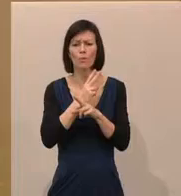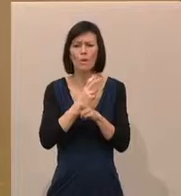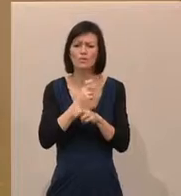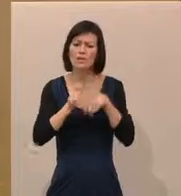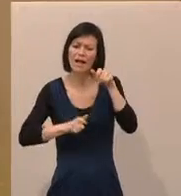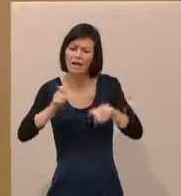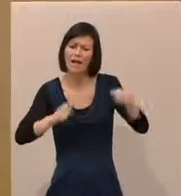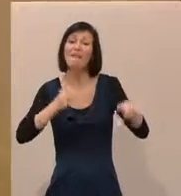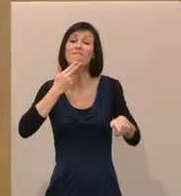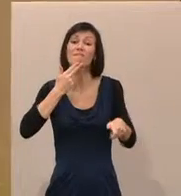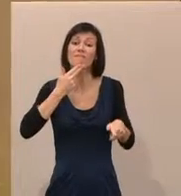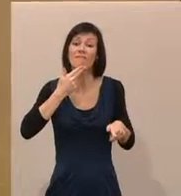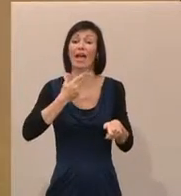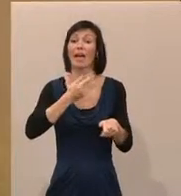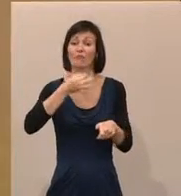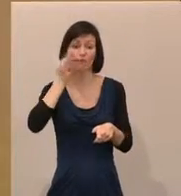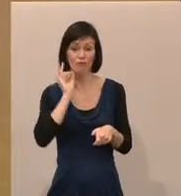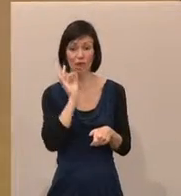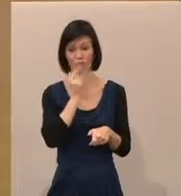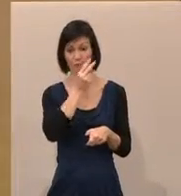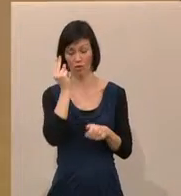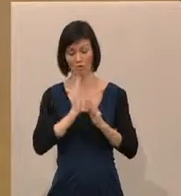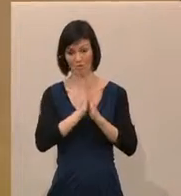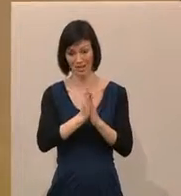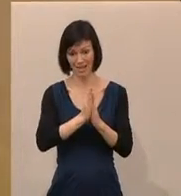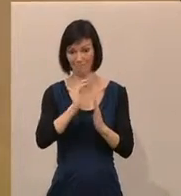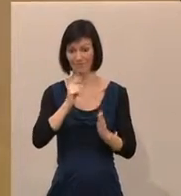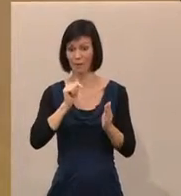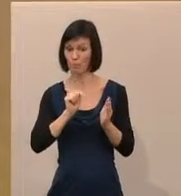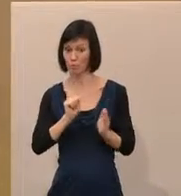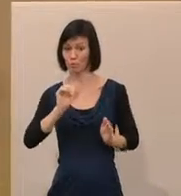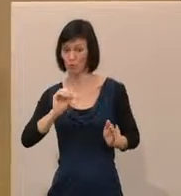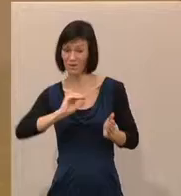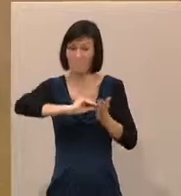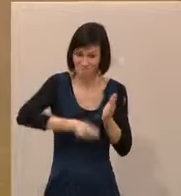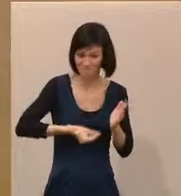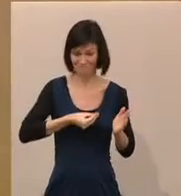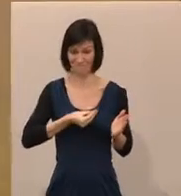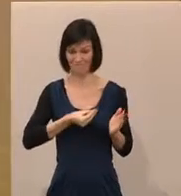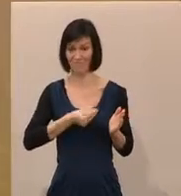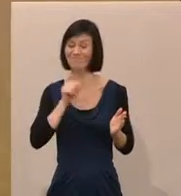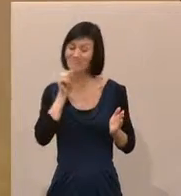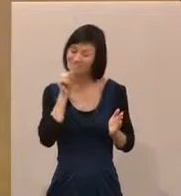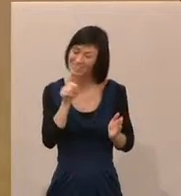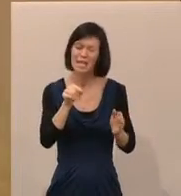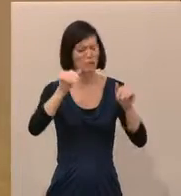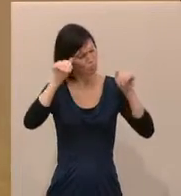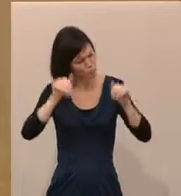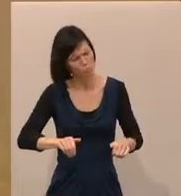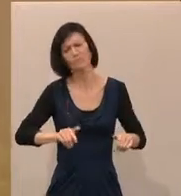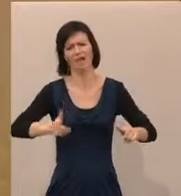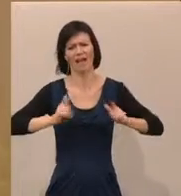dieses Frauenvolksbegehren 2.0 unterschrieben haben, damit rechnen können